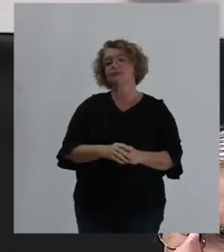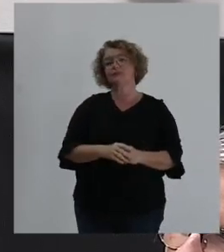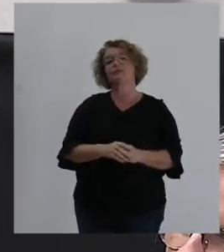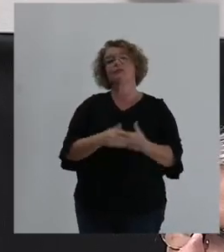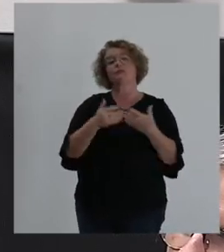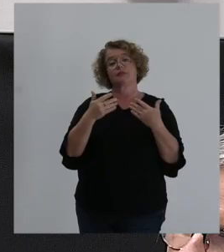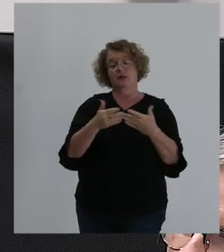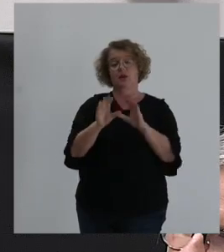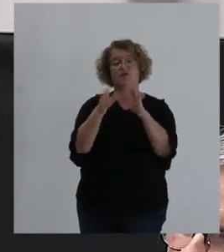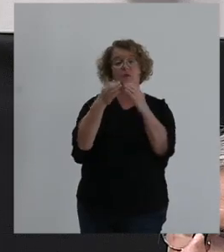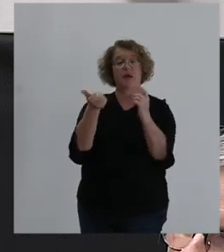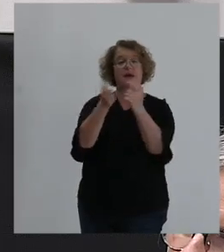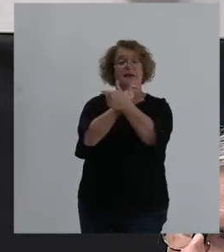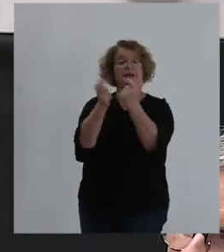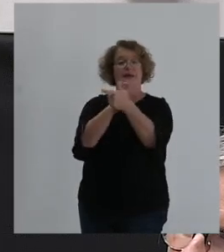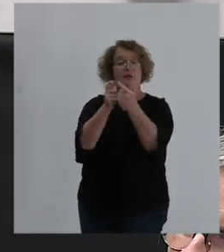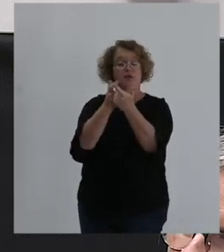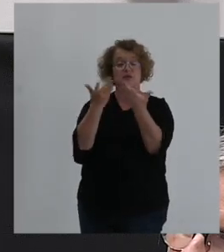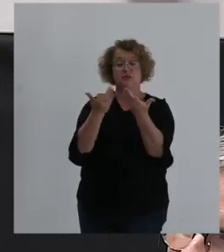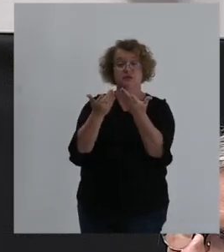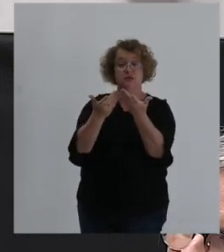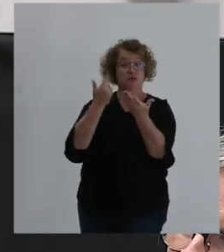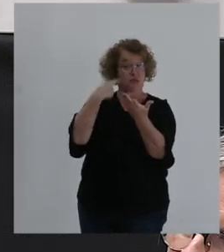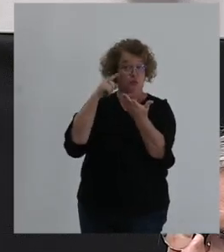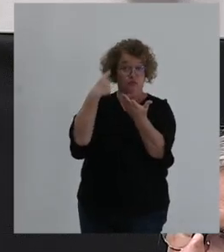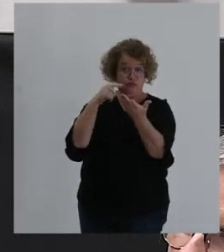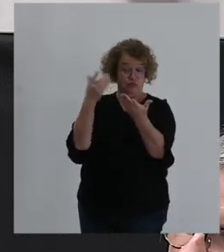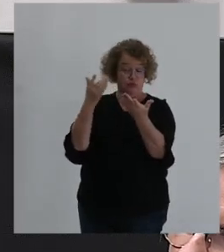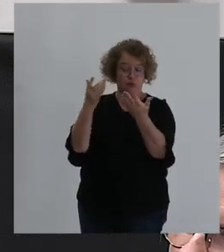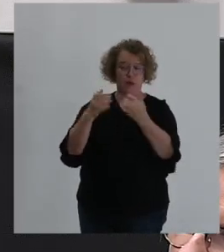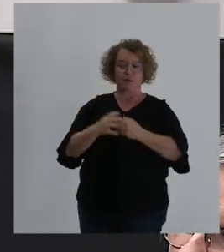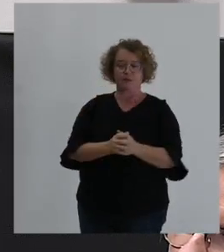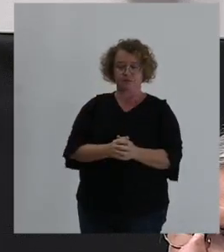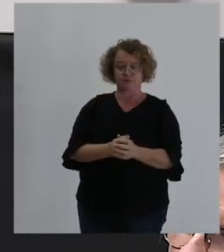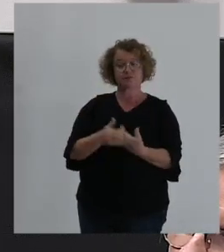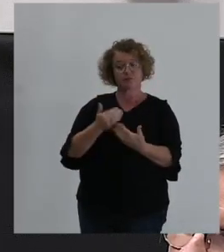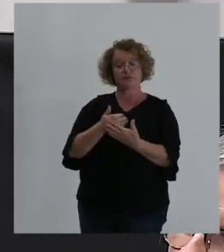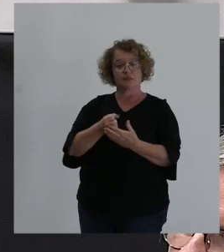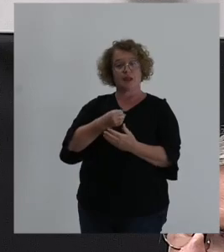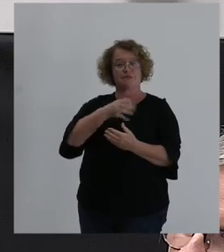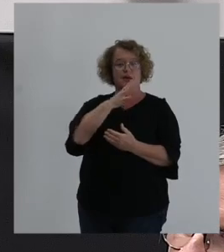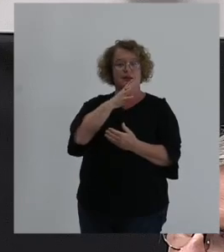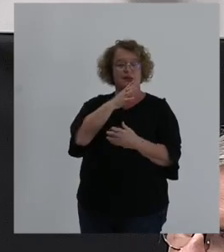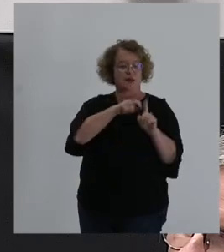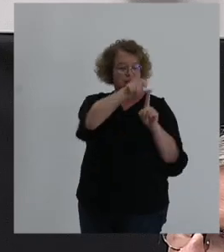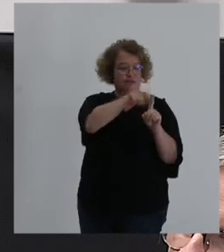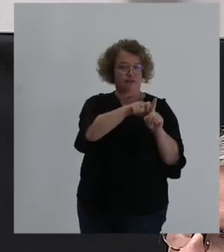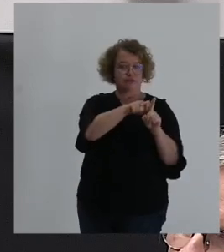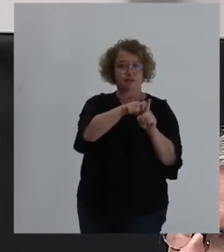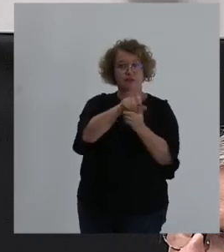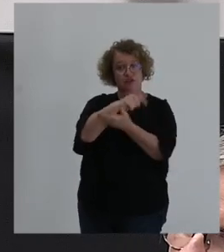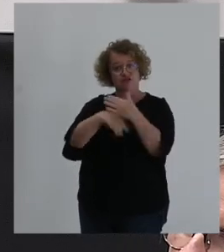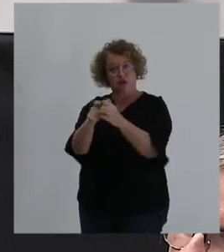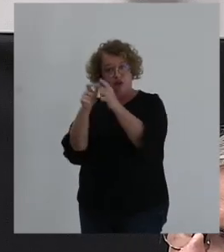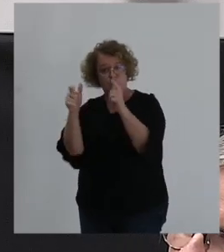Le rôle de l'alternance dans la formation, c'est que effectivement, c'est un moyen très pratique d'insérer nos jeunes sur le marché du